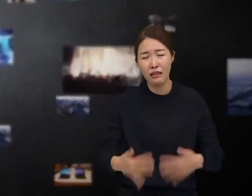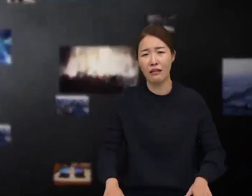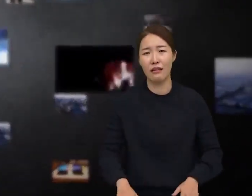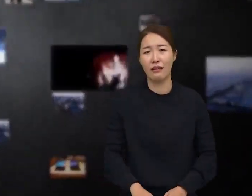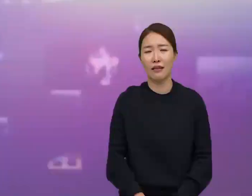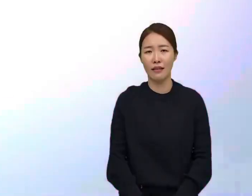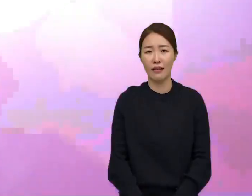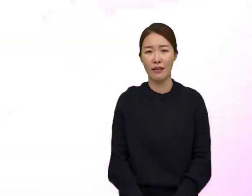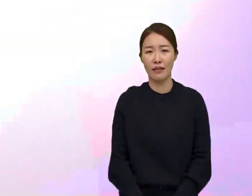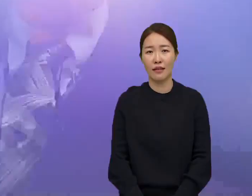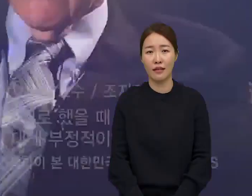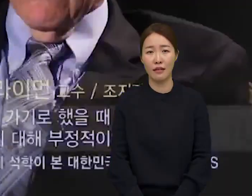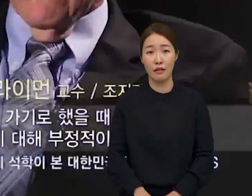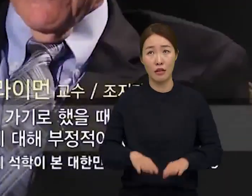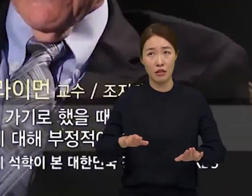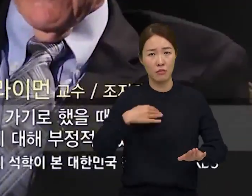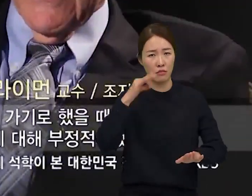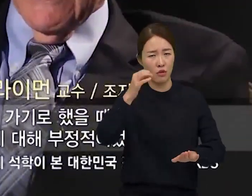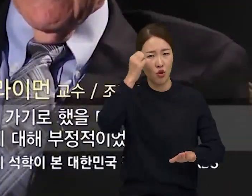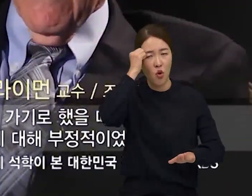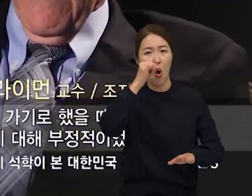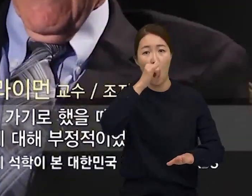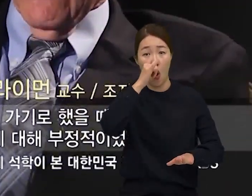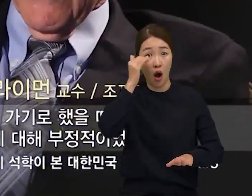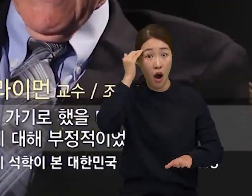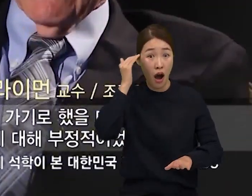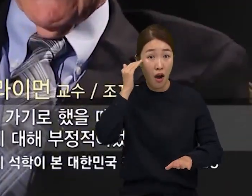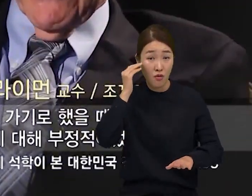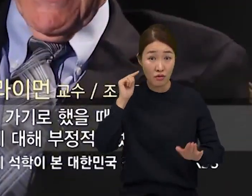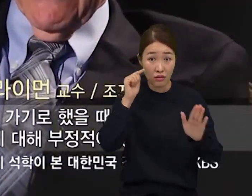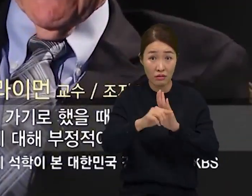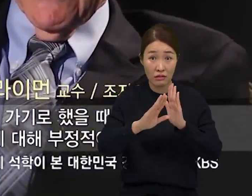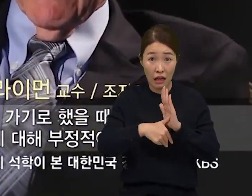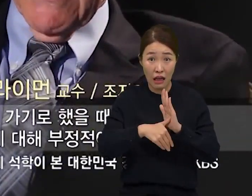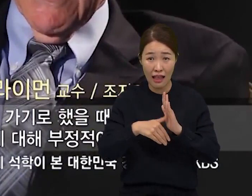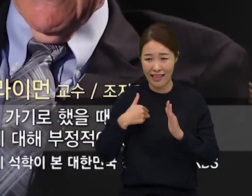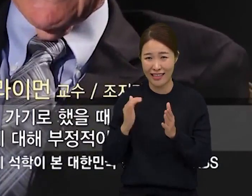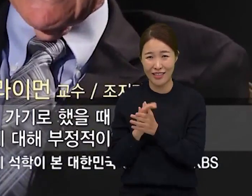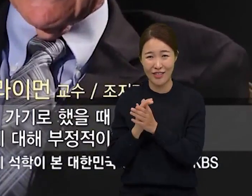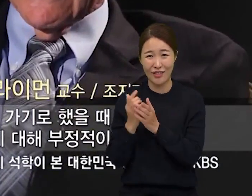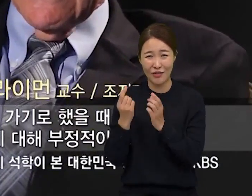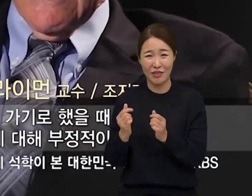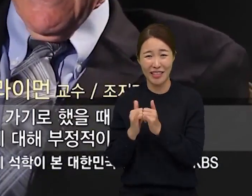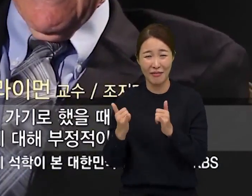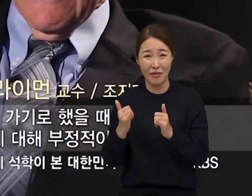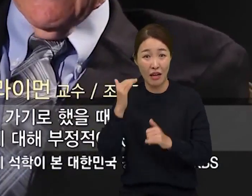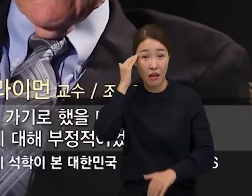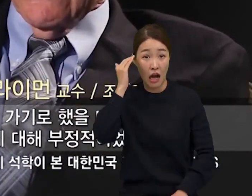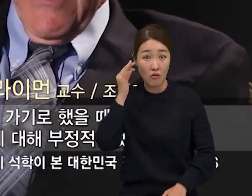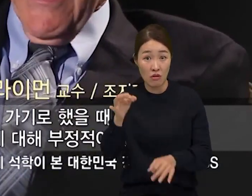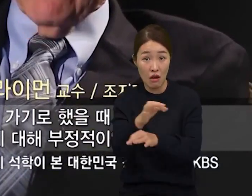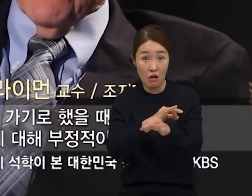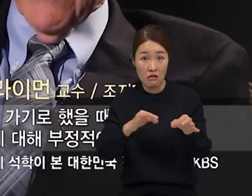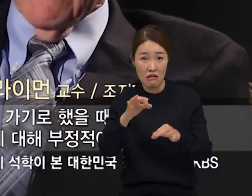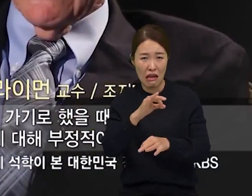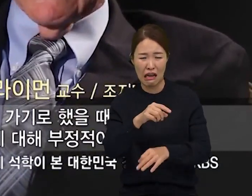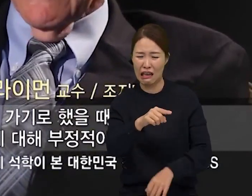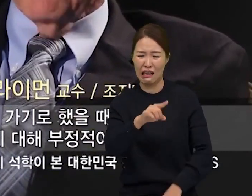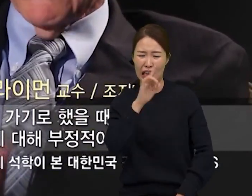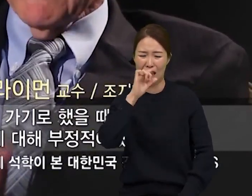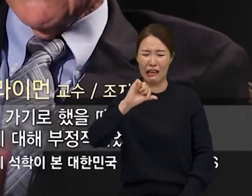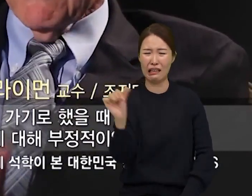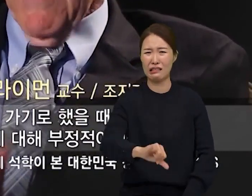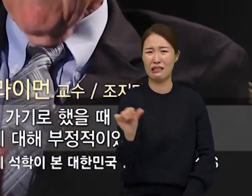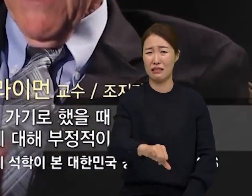비관적이었다. I recall very well when I was going out there, my colleagues had very